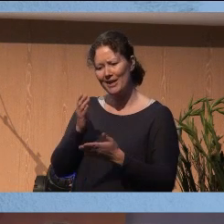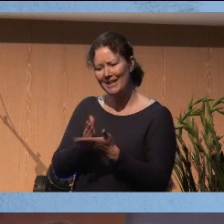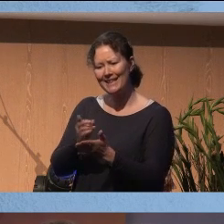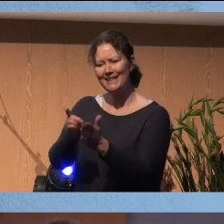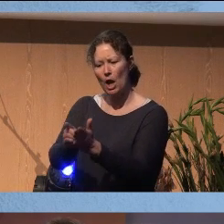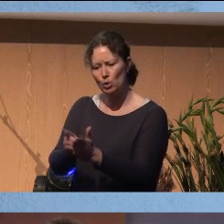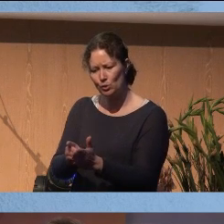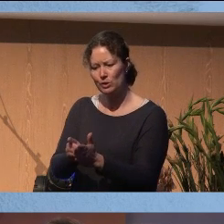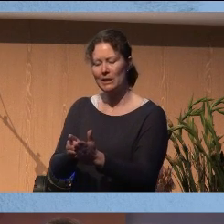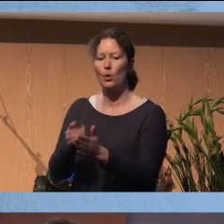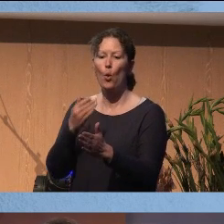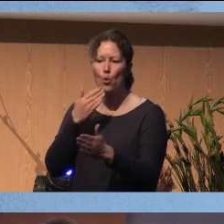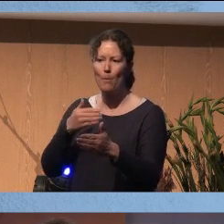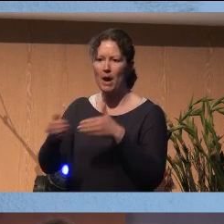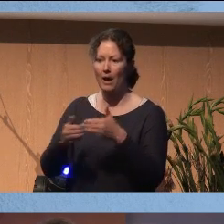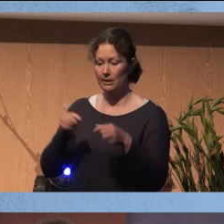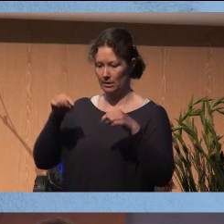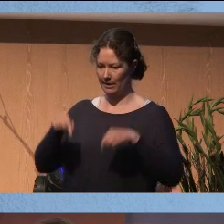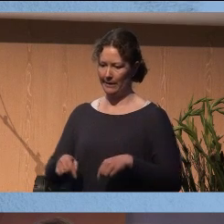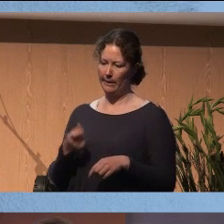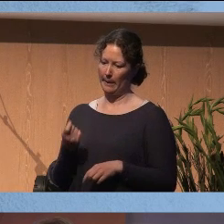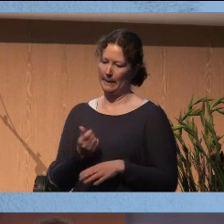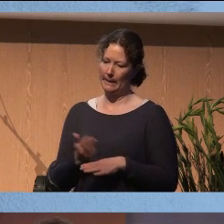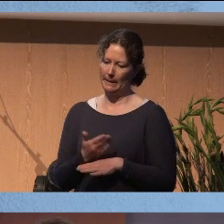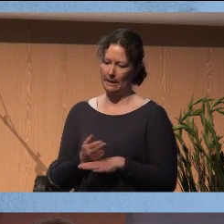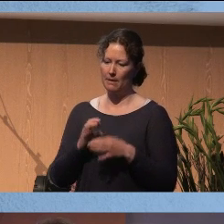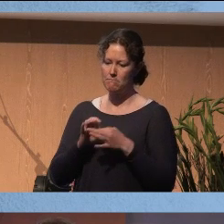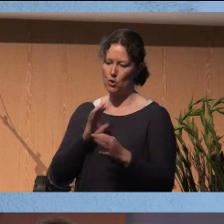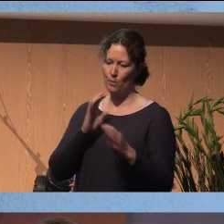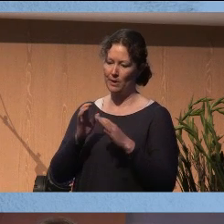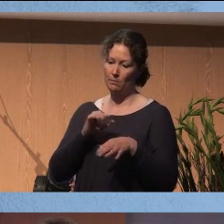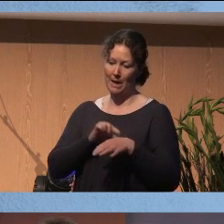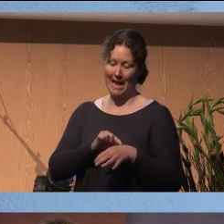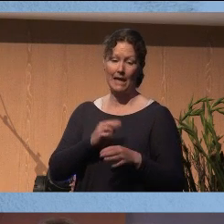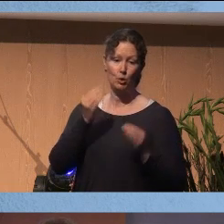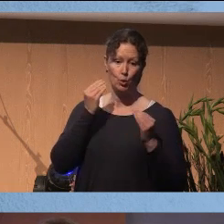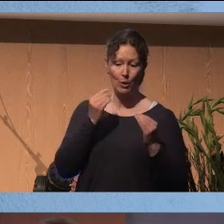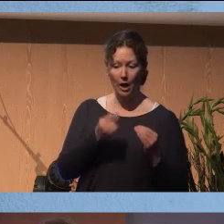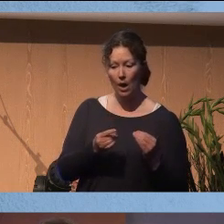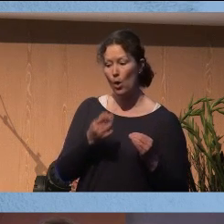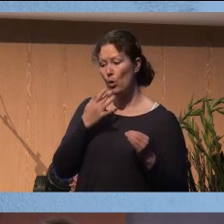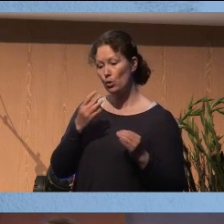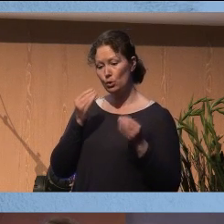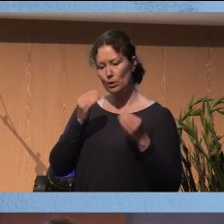diagnostikk og god behandling. I dag det lite trening I kommunikasjon på legestudiet, og når